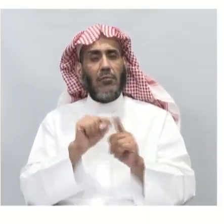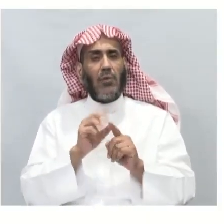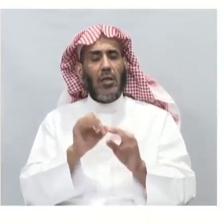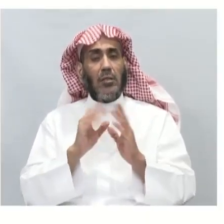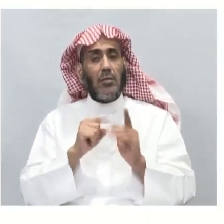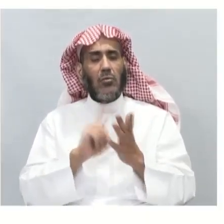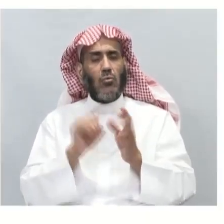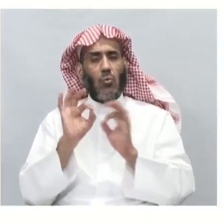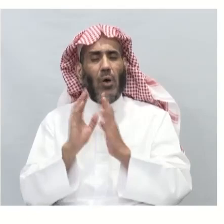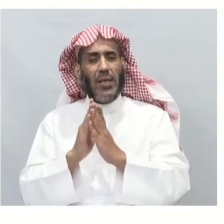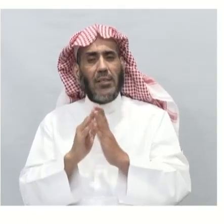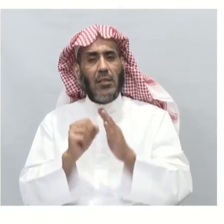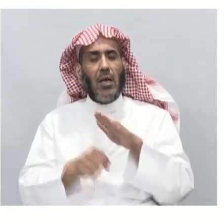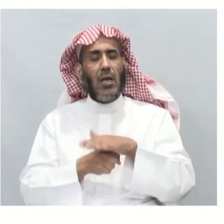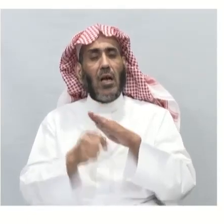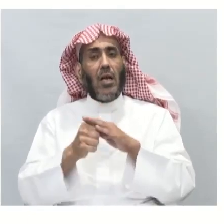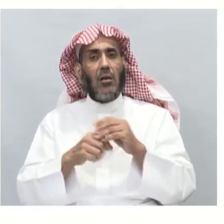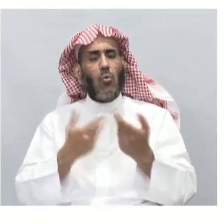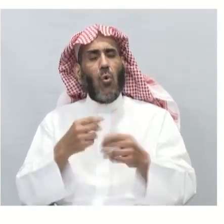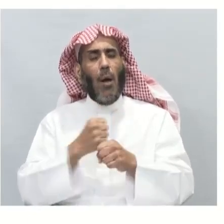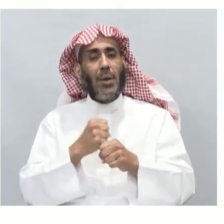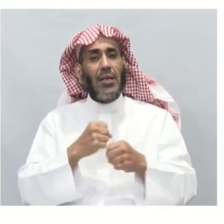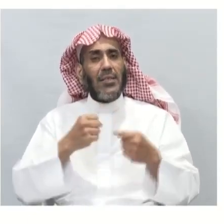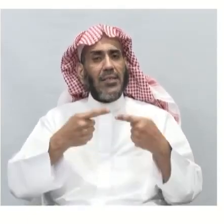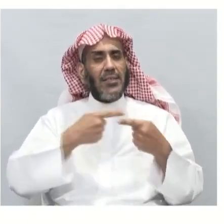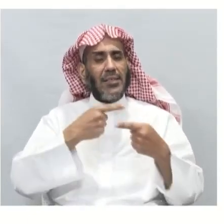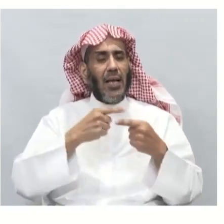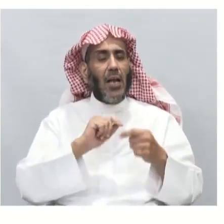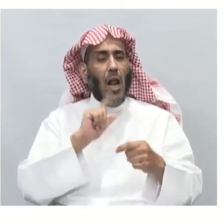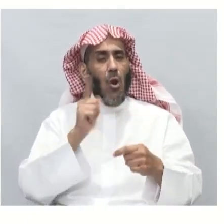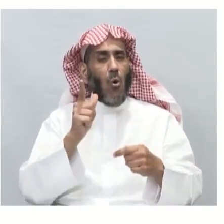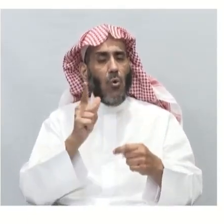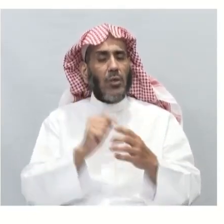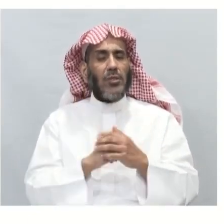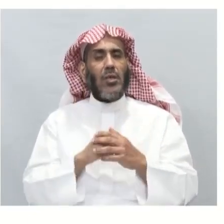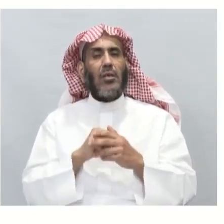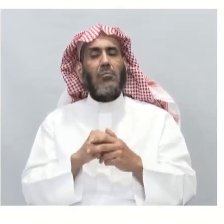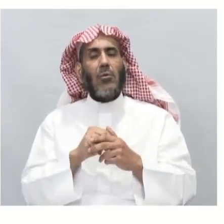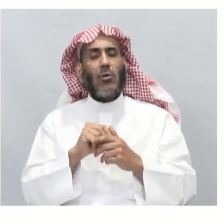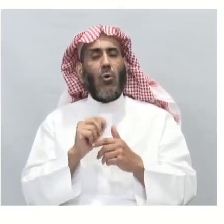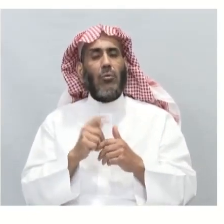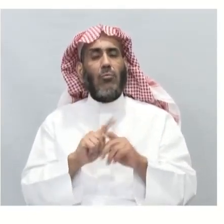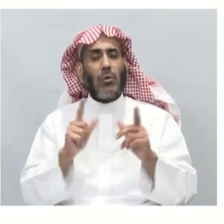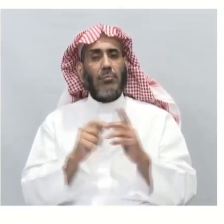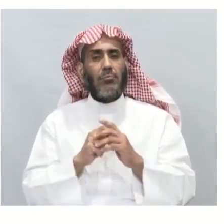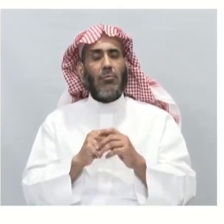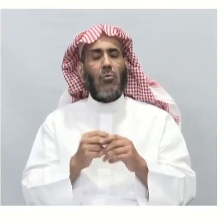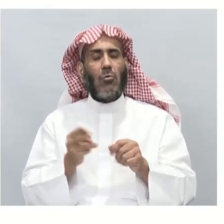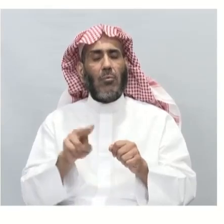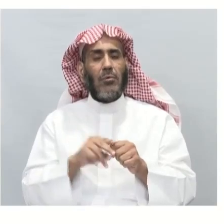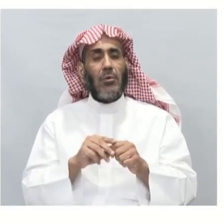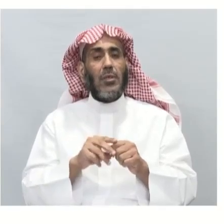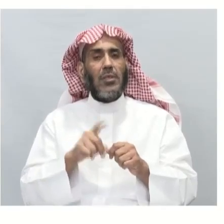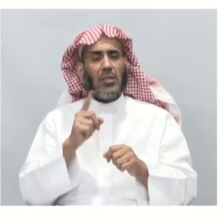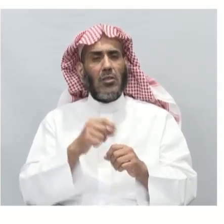تحدد اركان عمليه الاتصال اللغوي تحديد اركان عمليه الاتصال اللغوي ثم